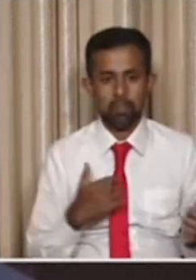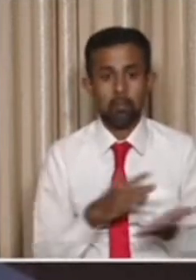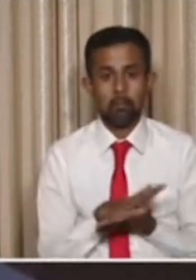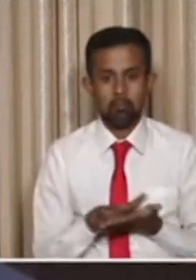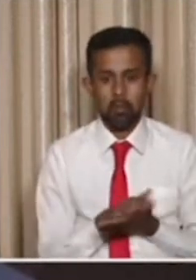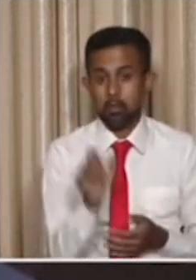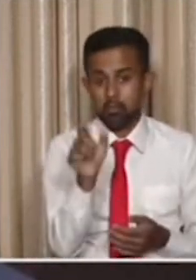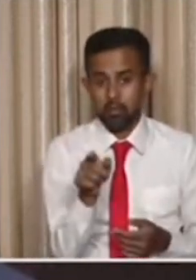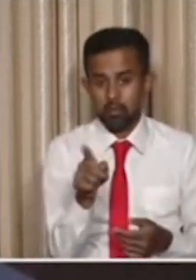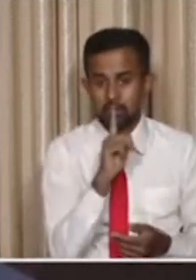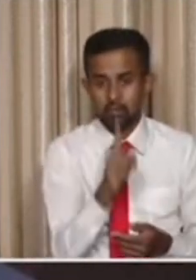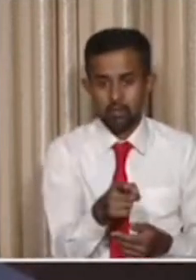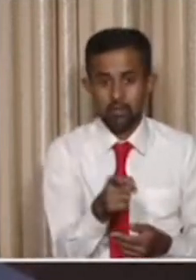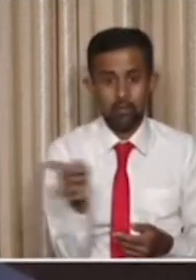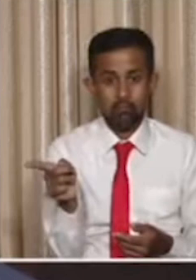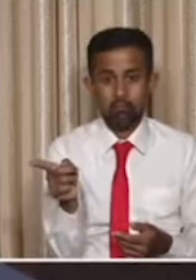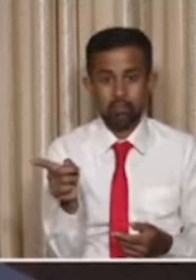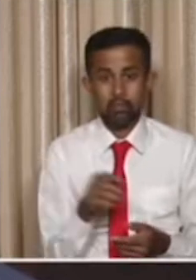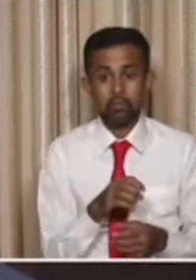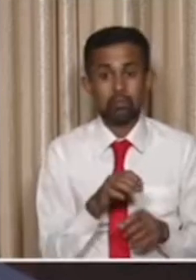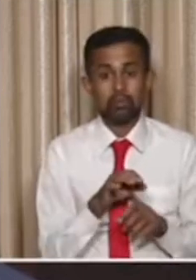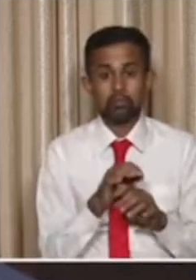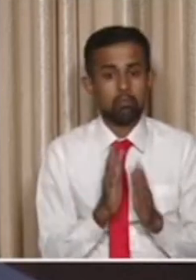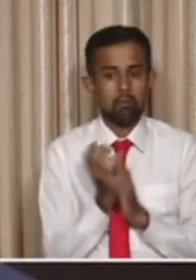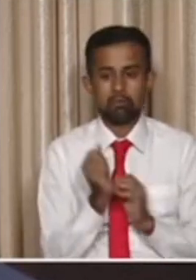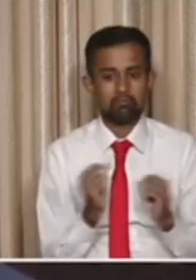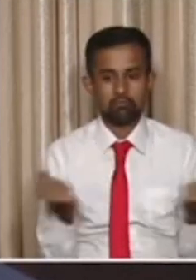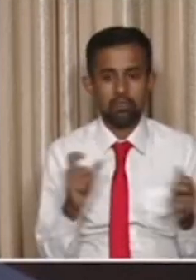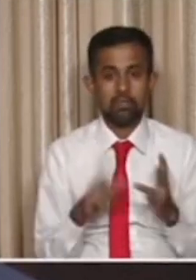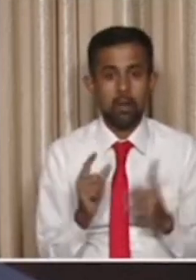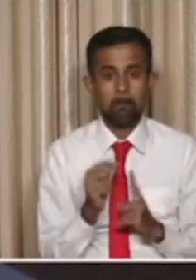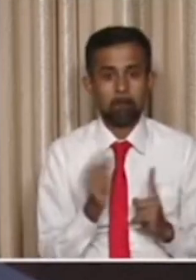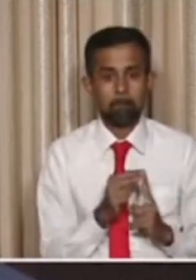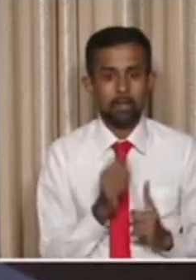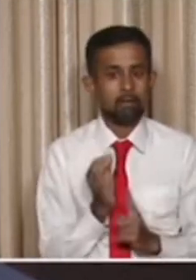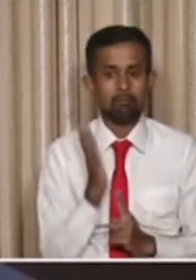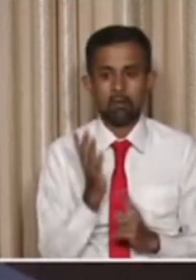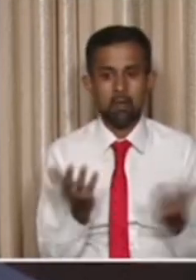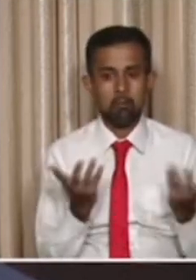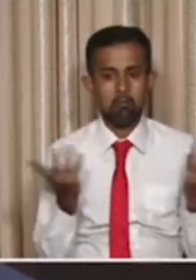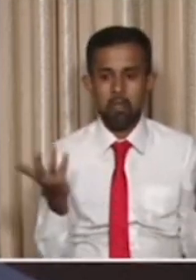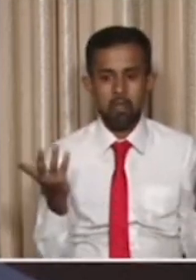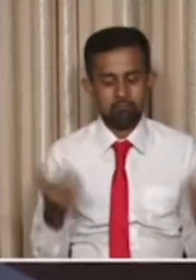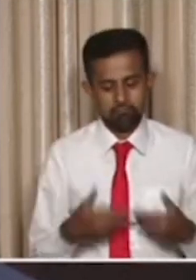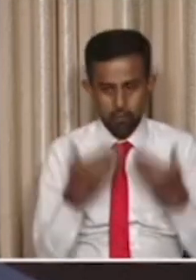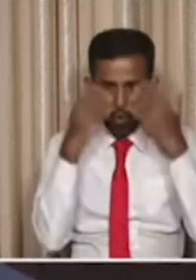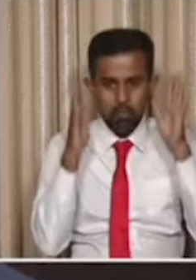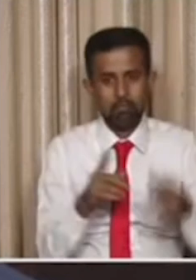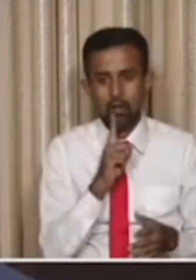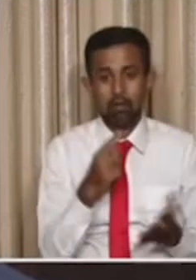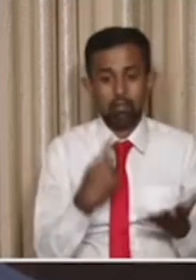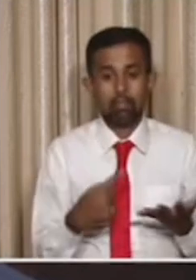පැහැදිලිව ඔබතුමාට කියනවා මෙතුමාට සදාචාර සම්පන්න අයිතියක් නෑ කෝප් එකේ චෙයාර්මන් වෙන්න බොහොම අවංකව කියන්නේ කරුණු